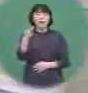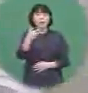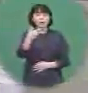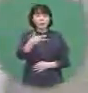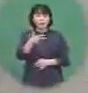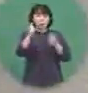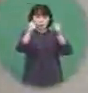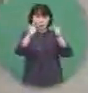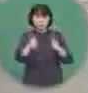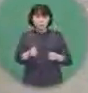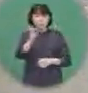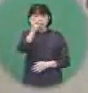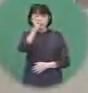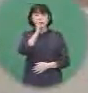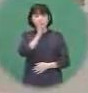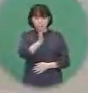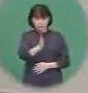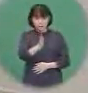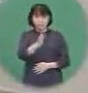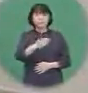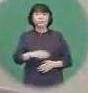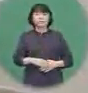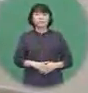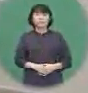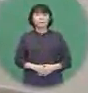市のウェブサイトをご覧下さい